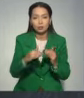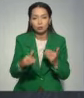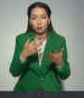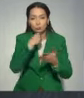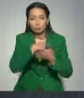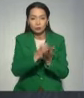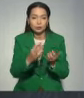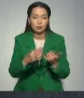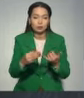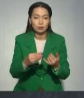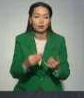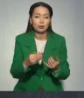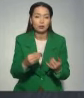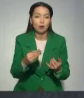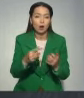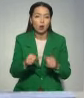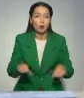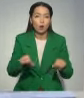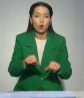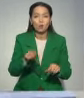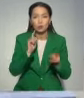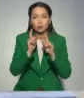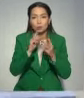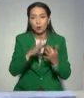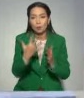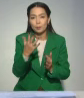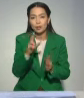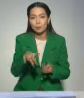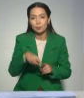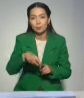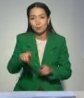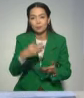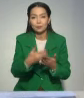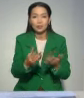комиссия отрасль кету